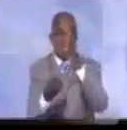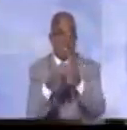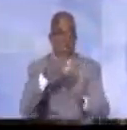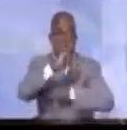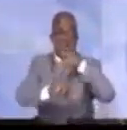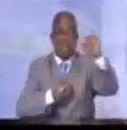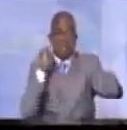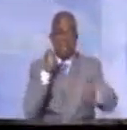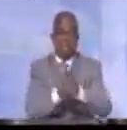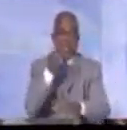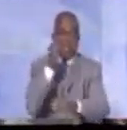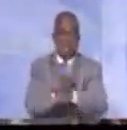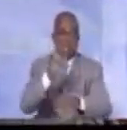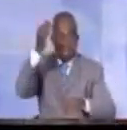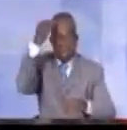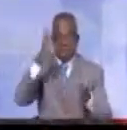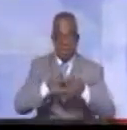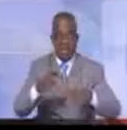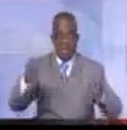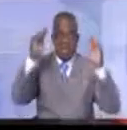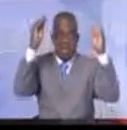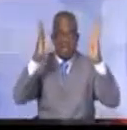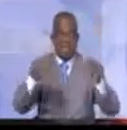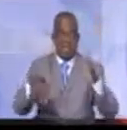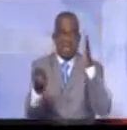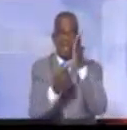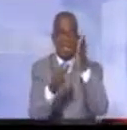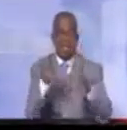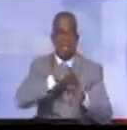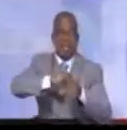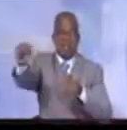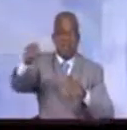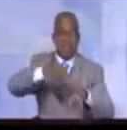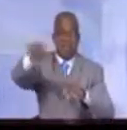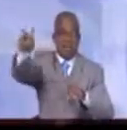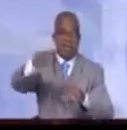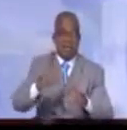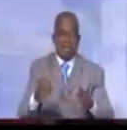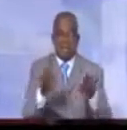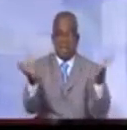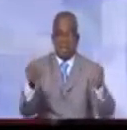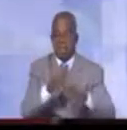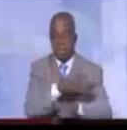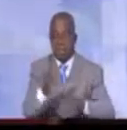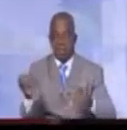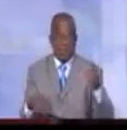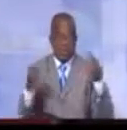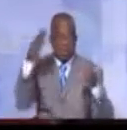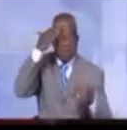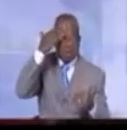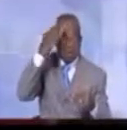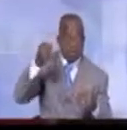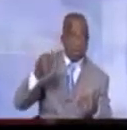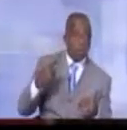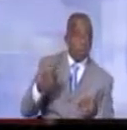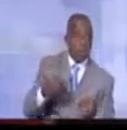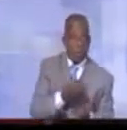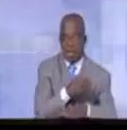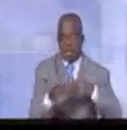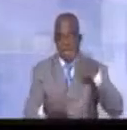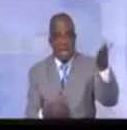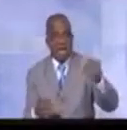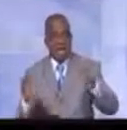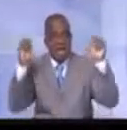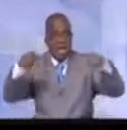d'un pays le ministre de l'enseignement technique et de la formation professionnelle entend ainsi s'imprégner des réalités et des capacités pédagogiques